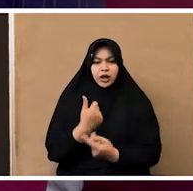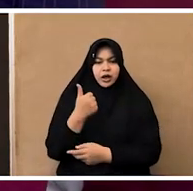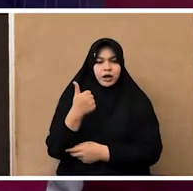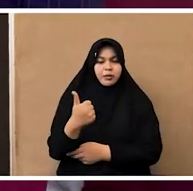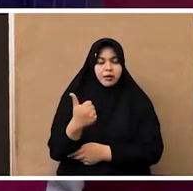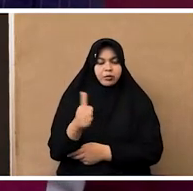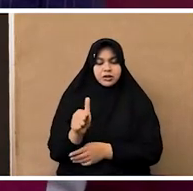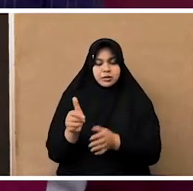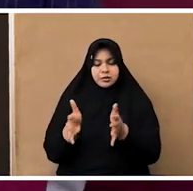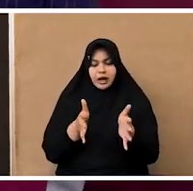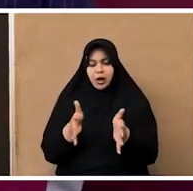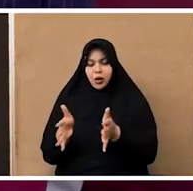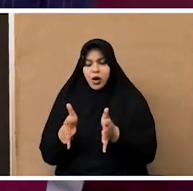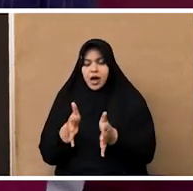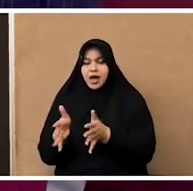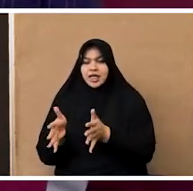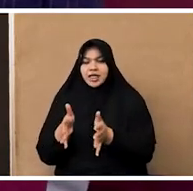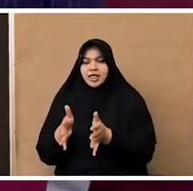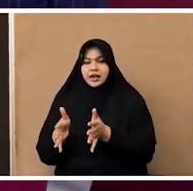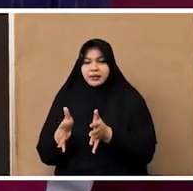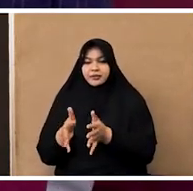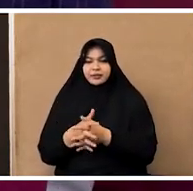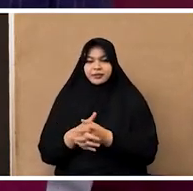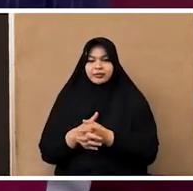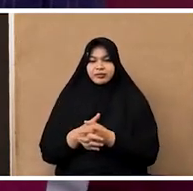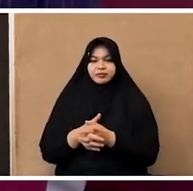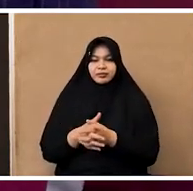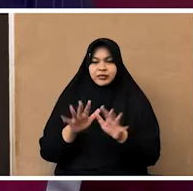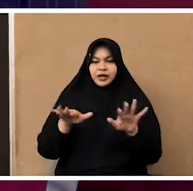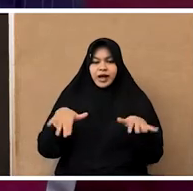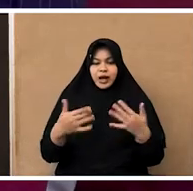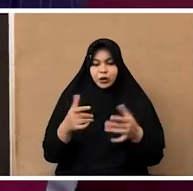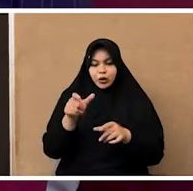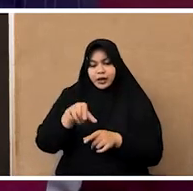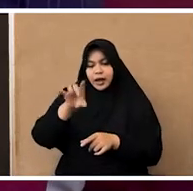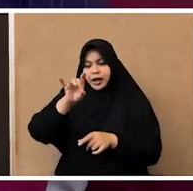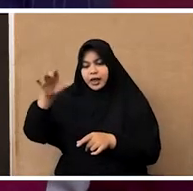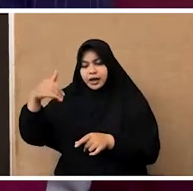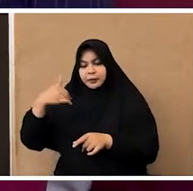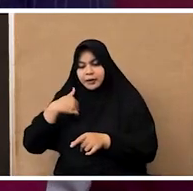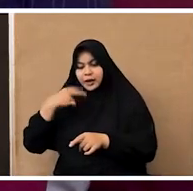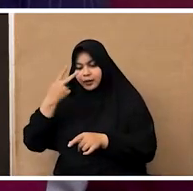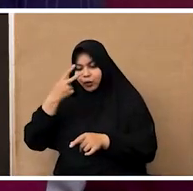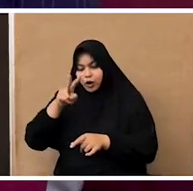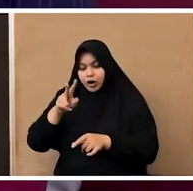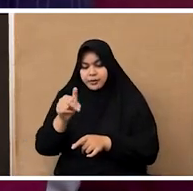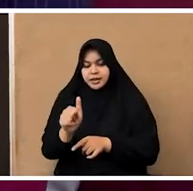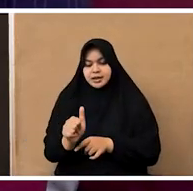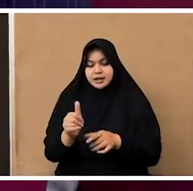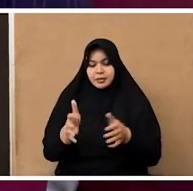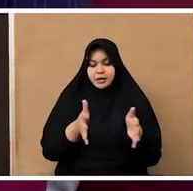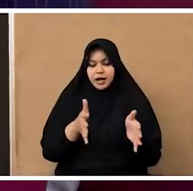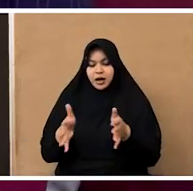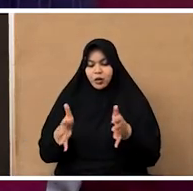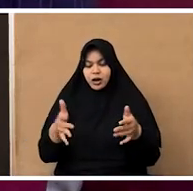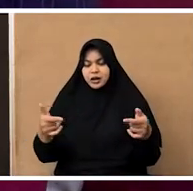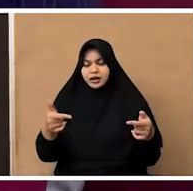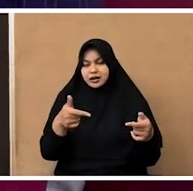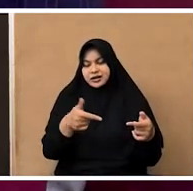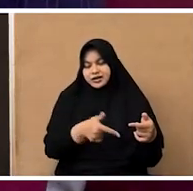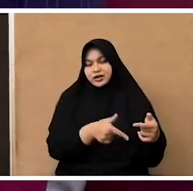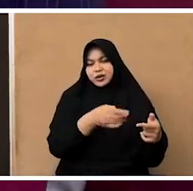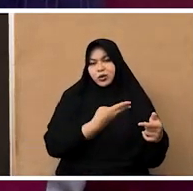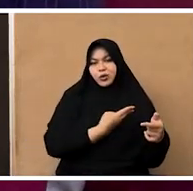merawat bahasa merawat itu kan Gimana atau pihak lain yang memiliki kepedulian dan mampu untuk merawat yang bersangkutan jadi